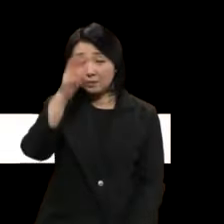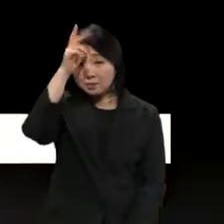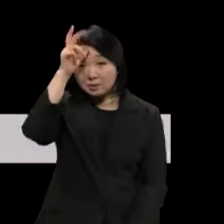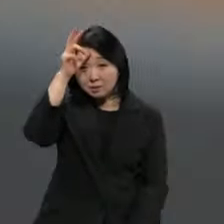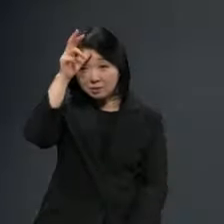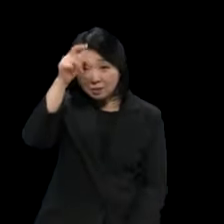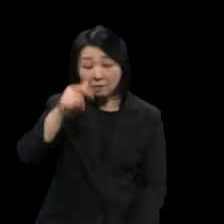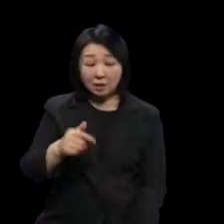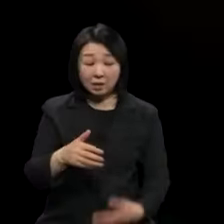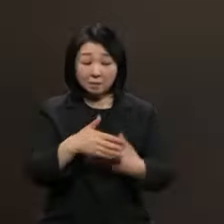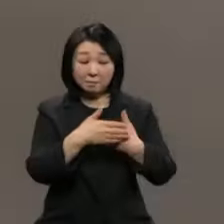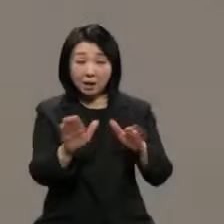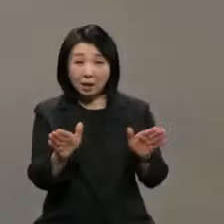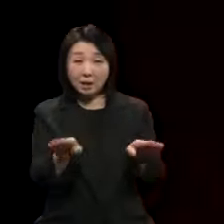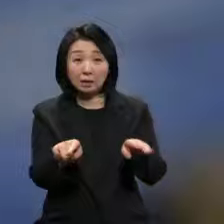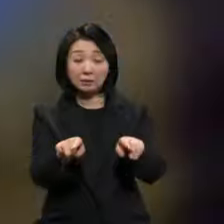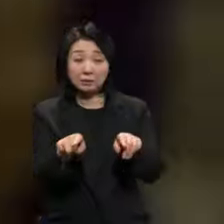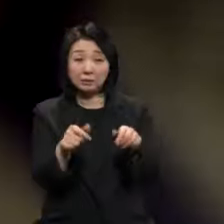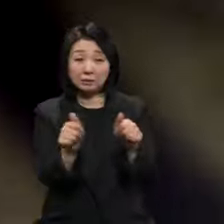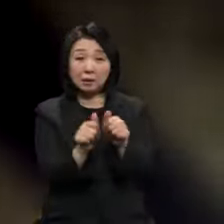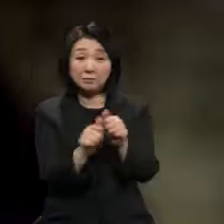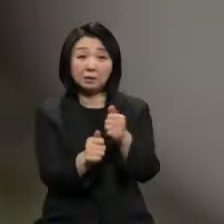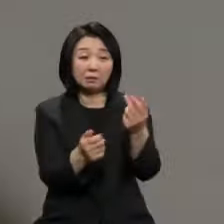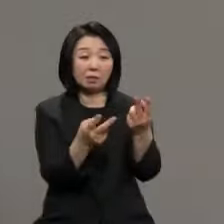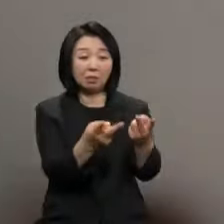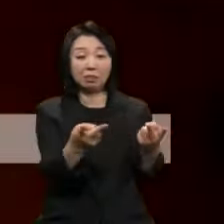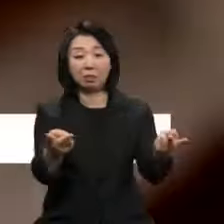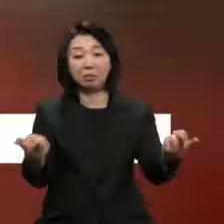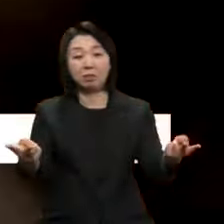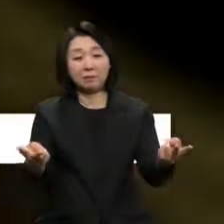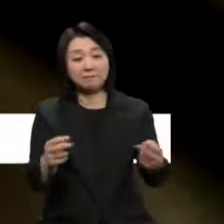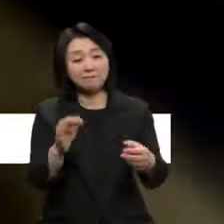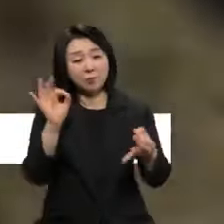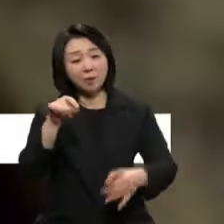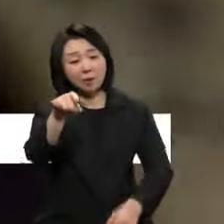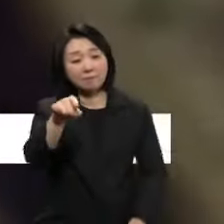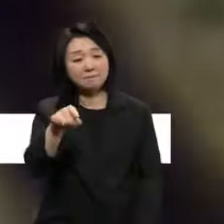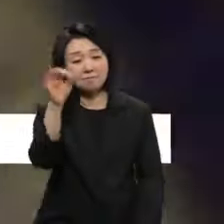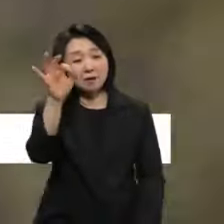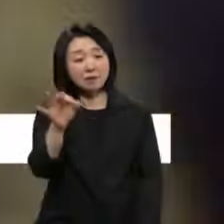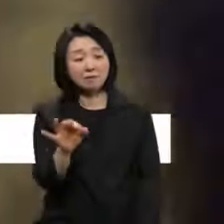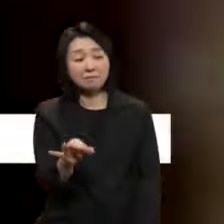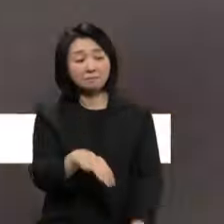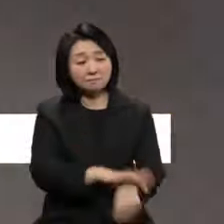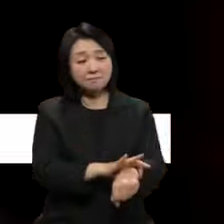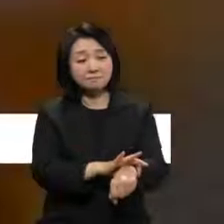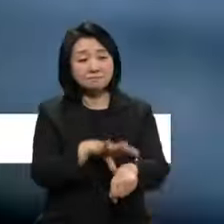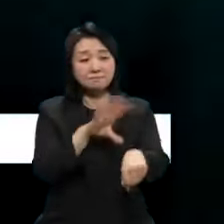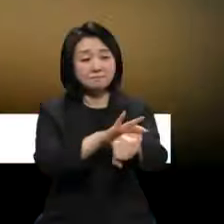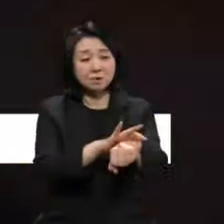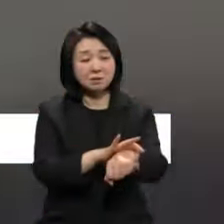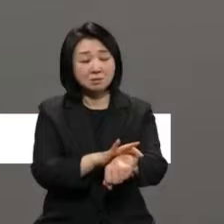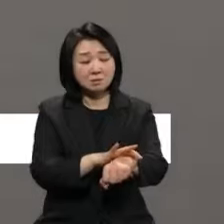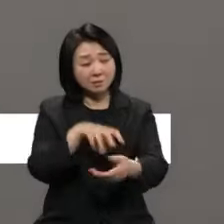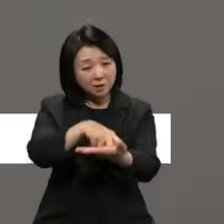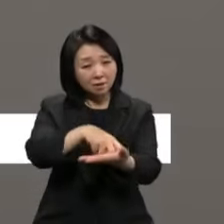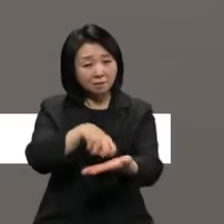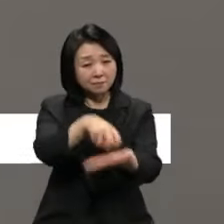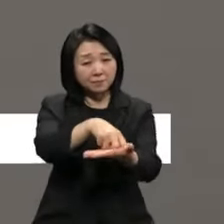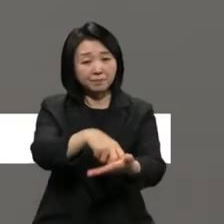방 안에 남성 3명이 널브러져 있습니다. 가만 있어. 일어나. 일어나. 엎드려.